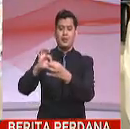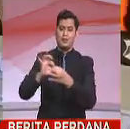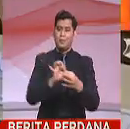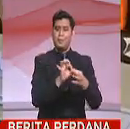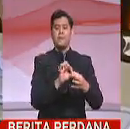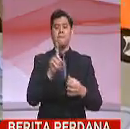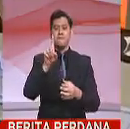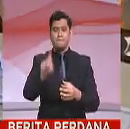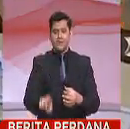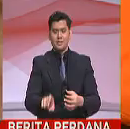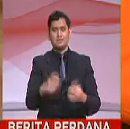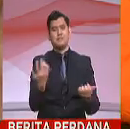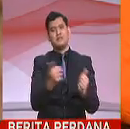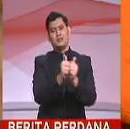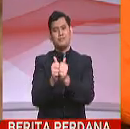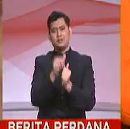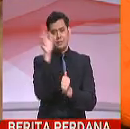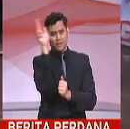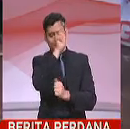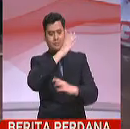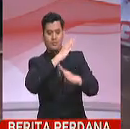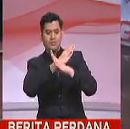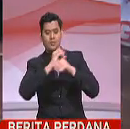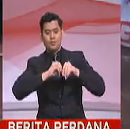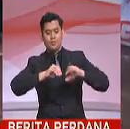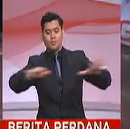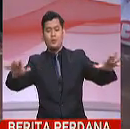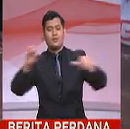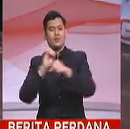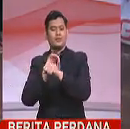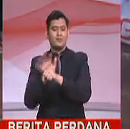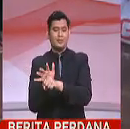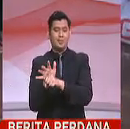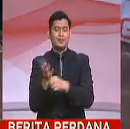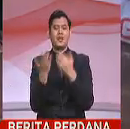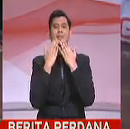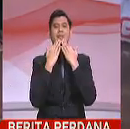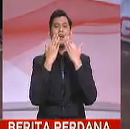kerajaan bagi mengekang penularan COVID-19.